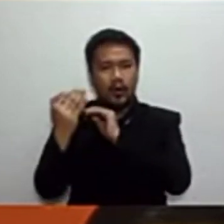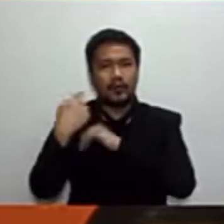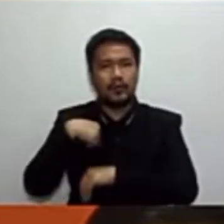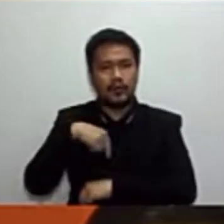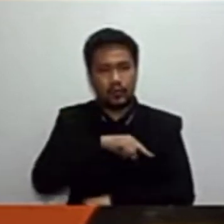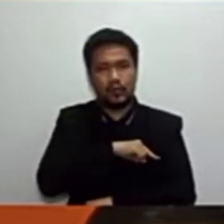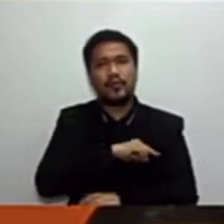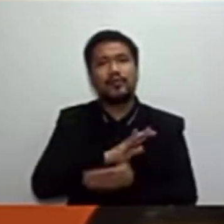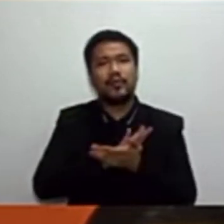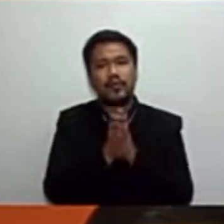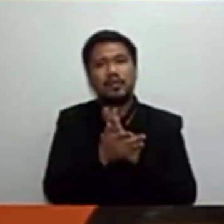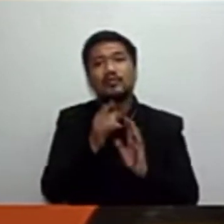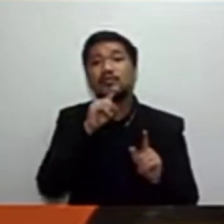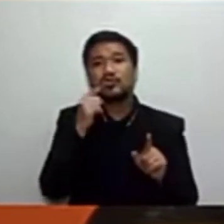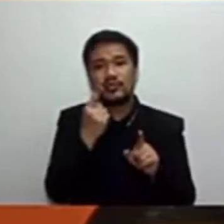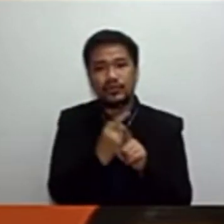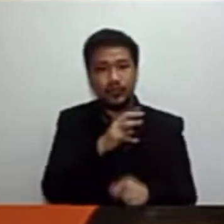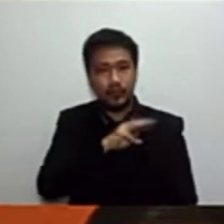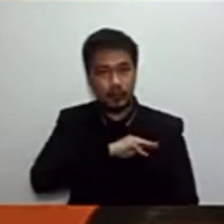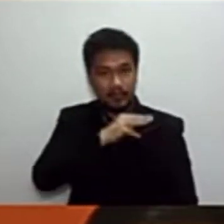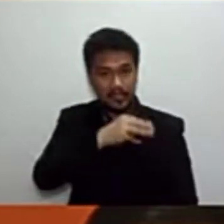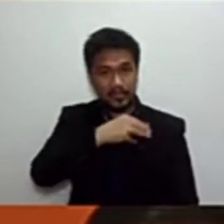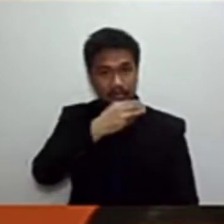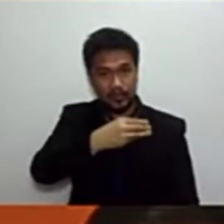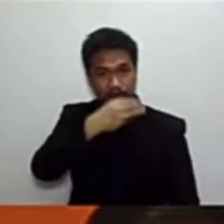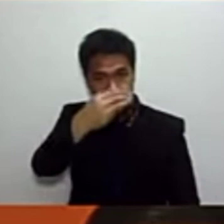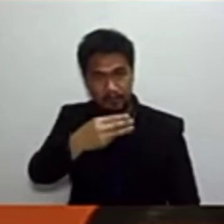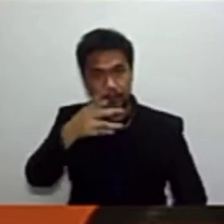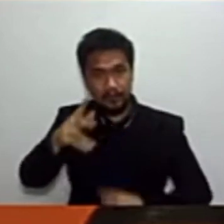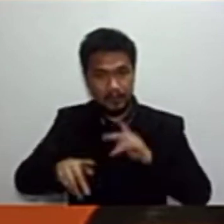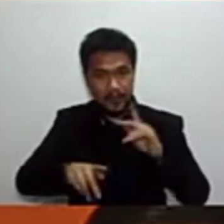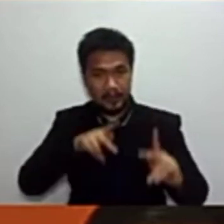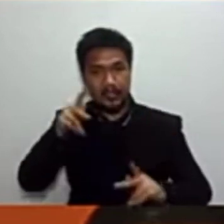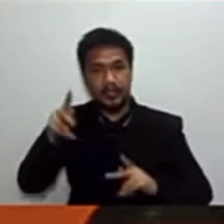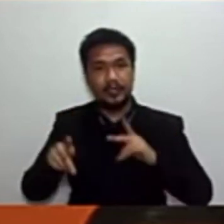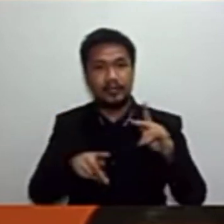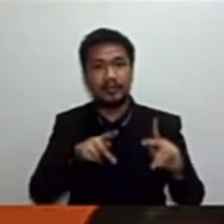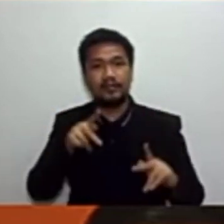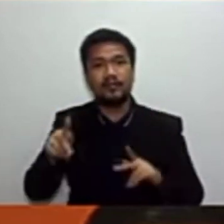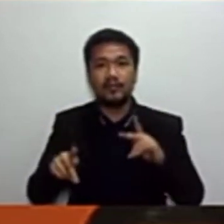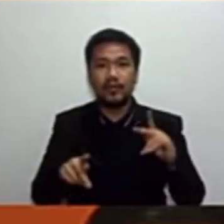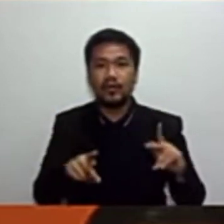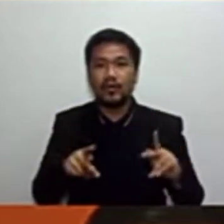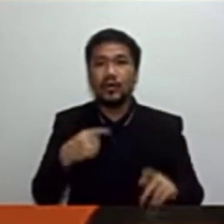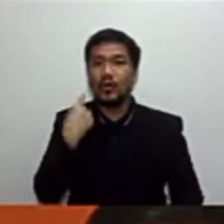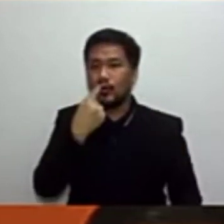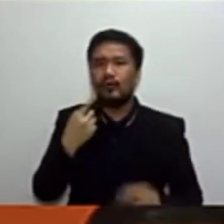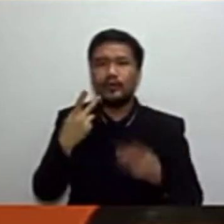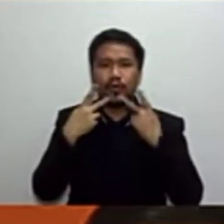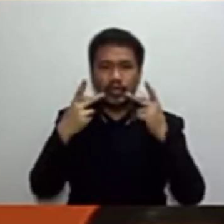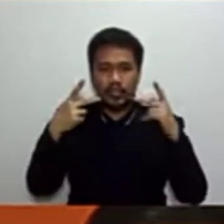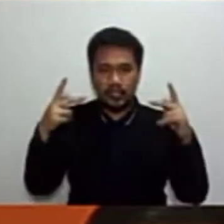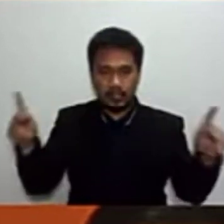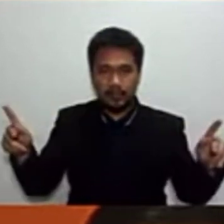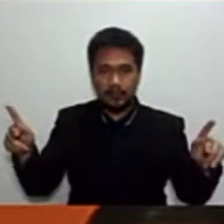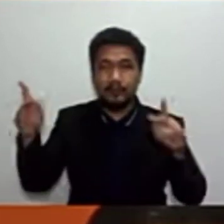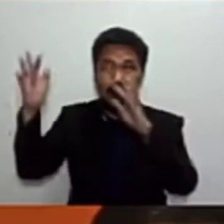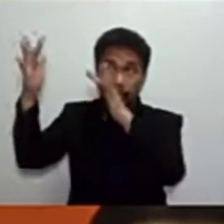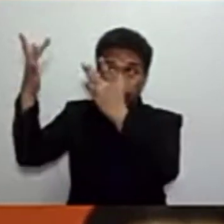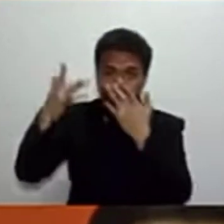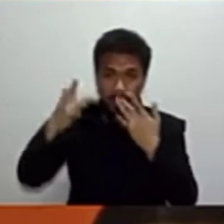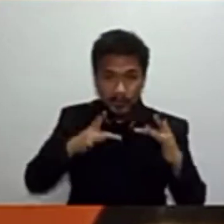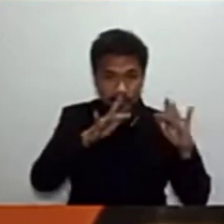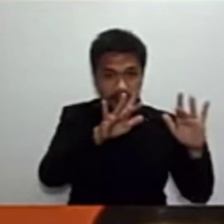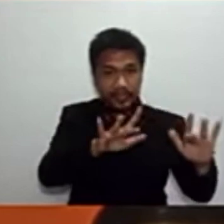tayo na nagpapahayag ng awa at pag-ibig ni Jesus